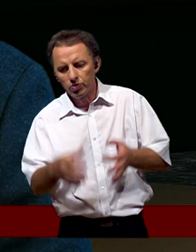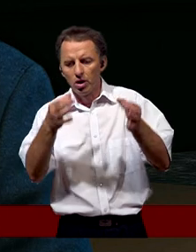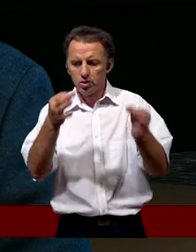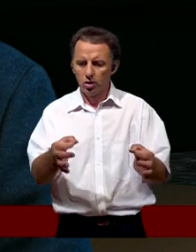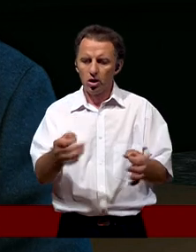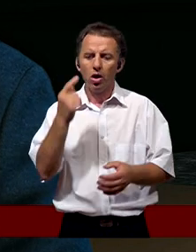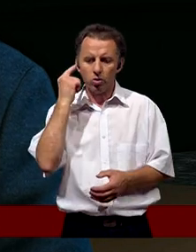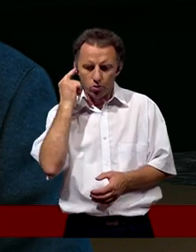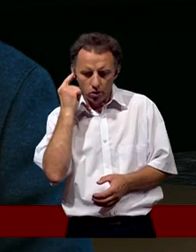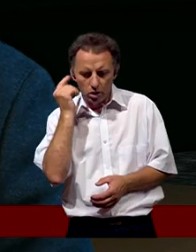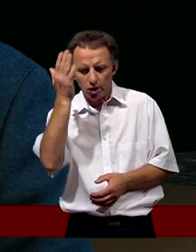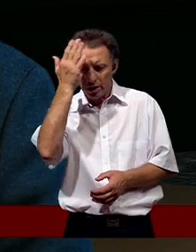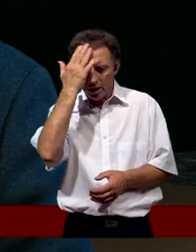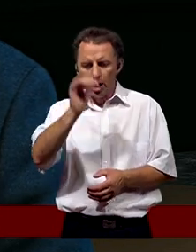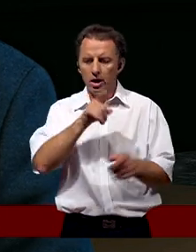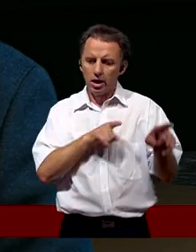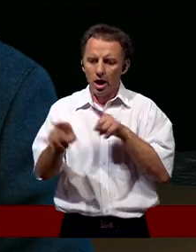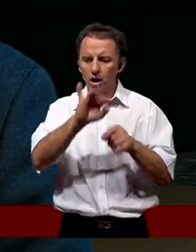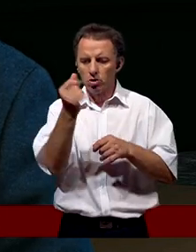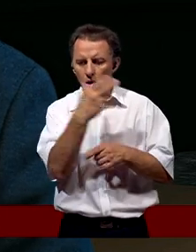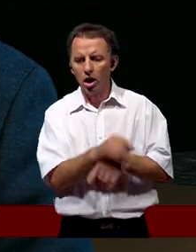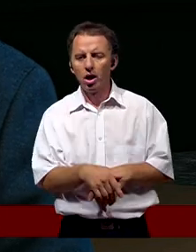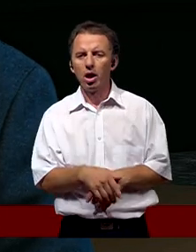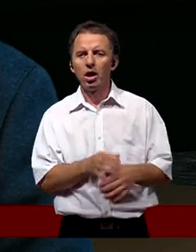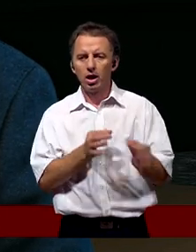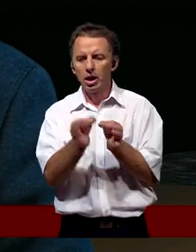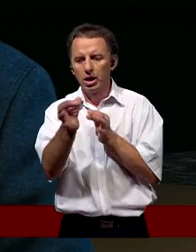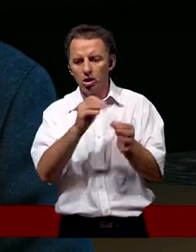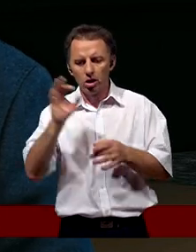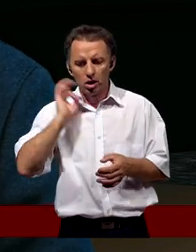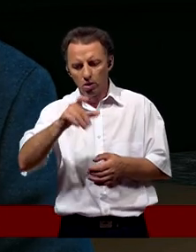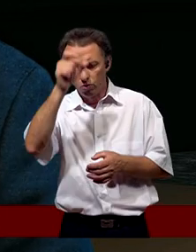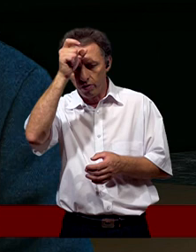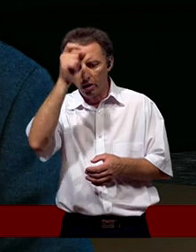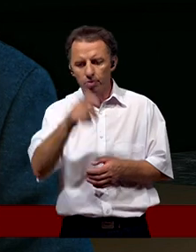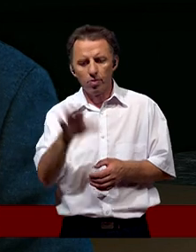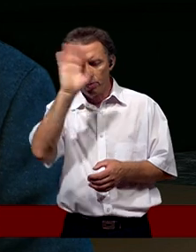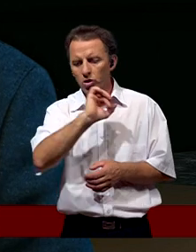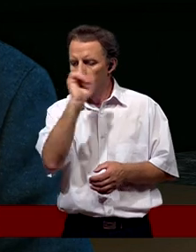A dzisiaj, gdy słyszymy znak Jonasza, to kojarzymy właśnie z tą historią i z tym człowiekiem. Pan Bóg